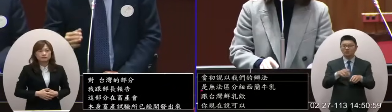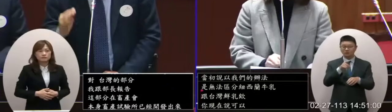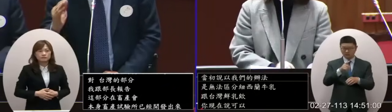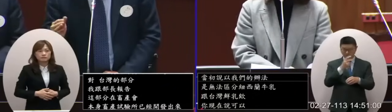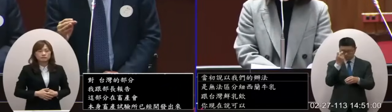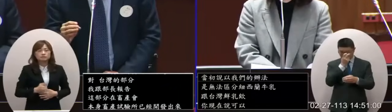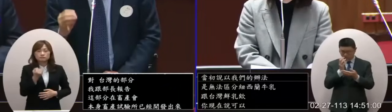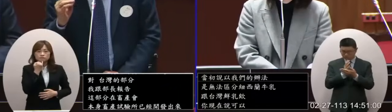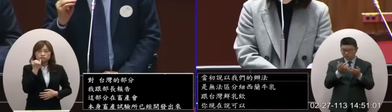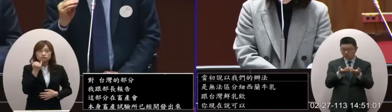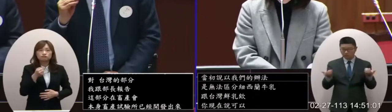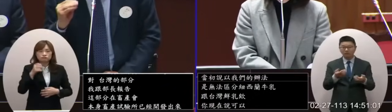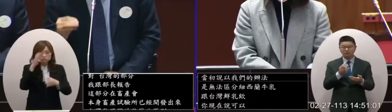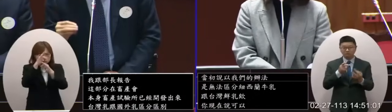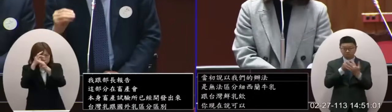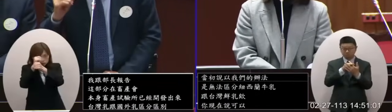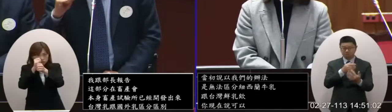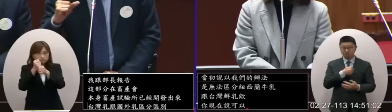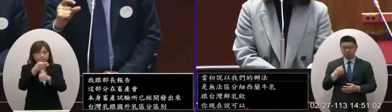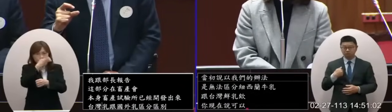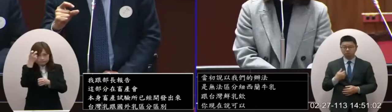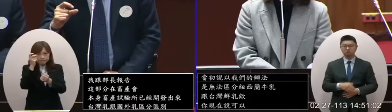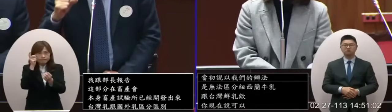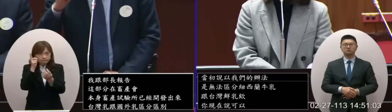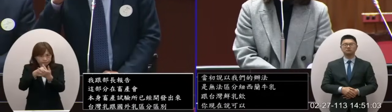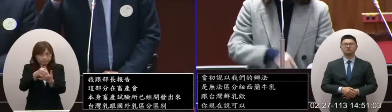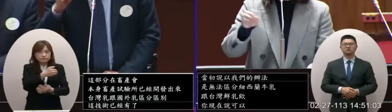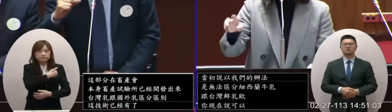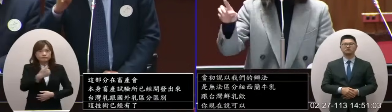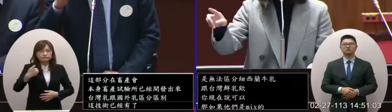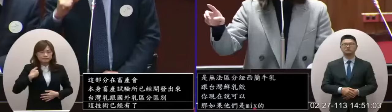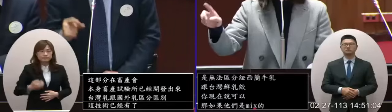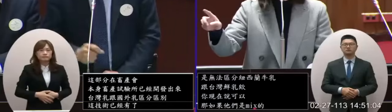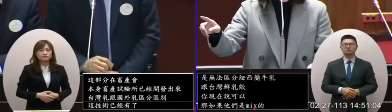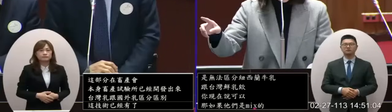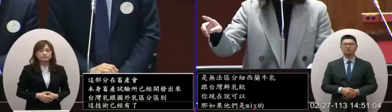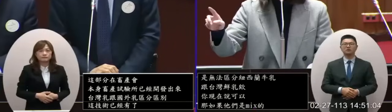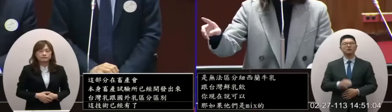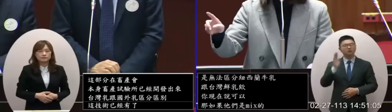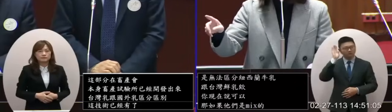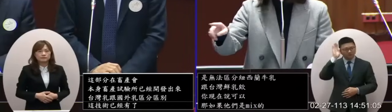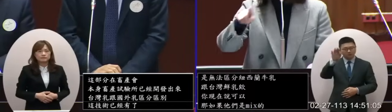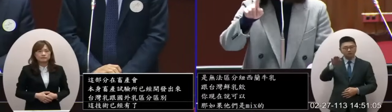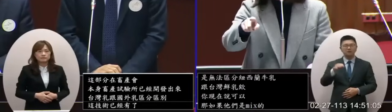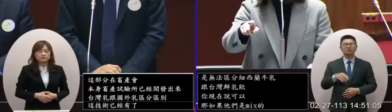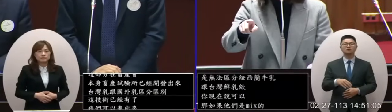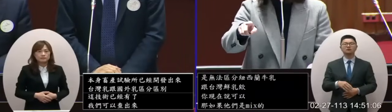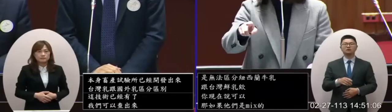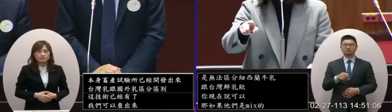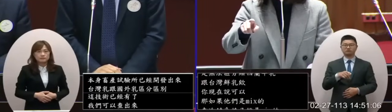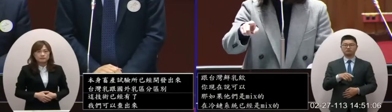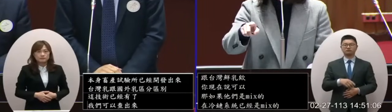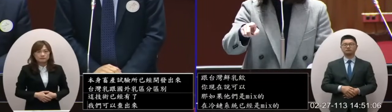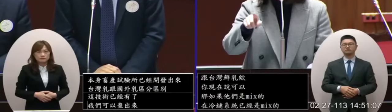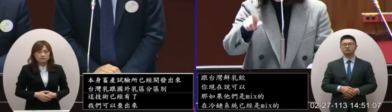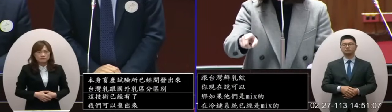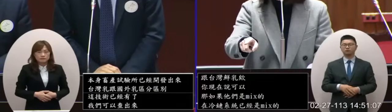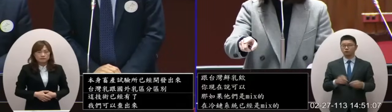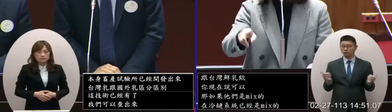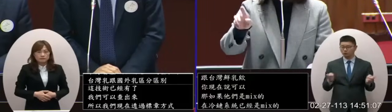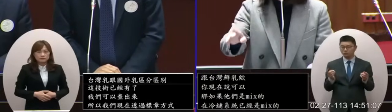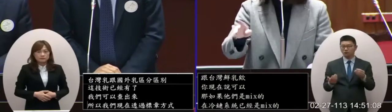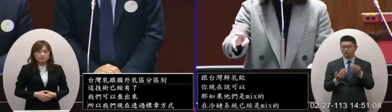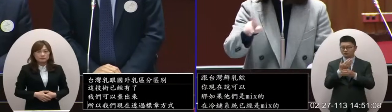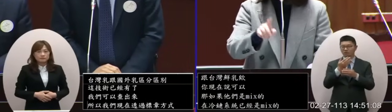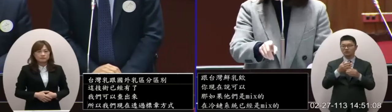验？ 我们可以查得出来，所以我们现在透过标章的方式，就是我们。 但是未来，但是你们的畜产所可